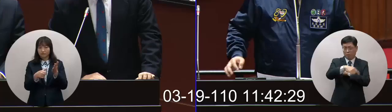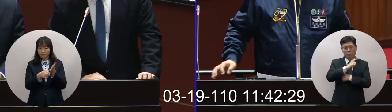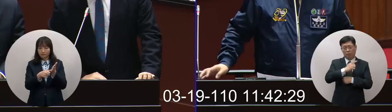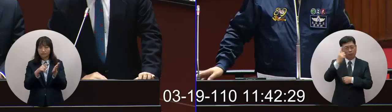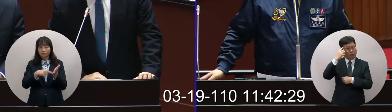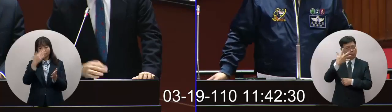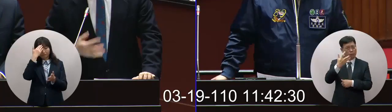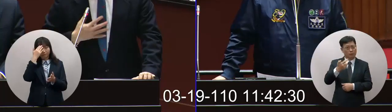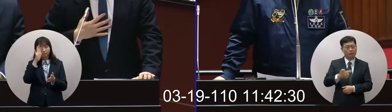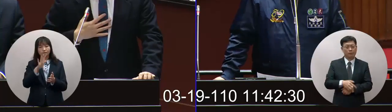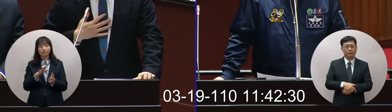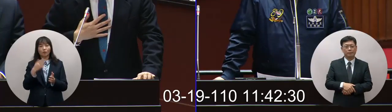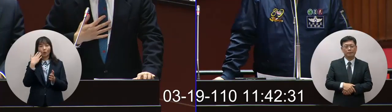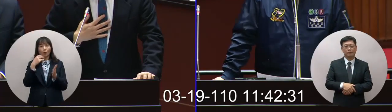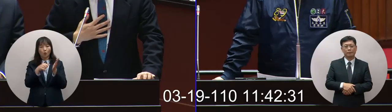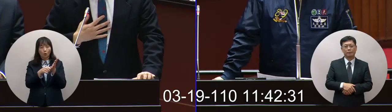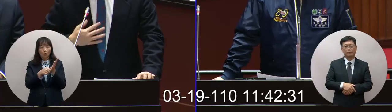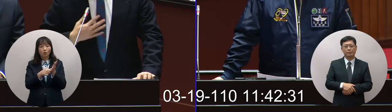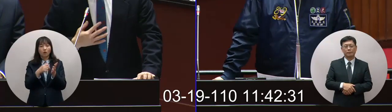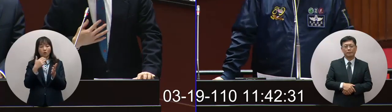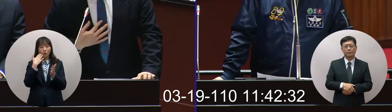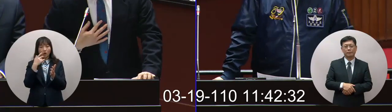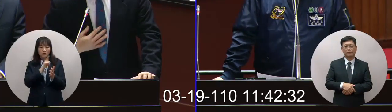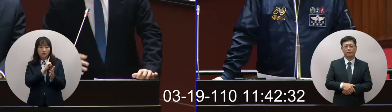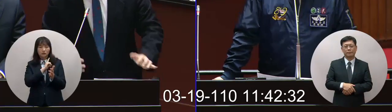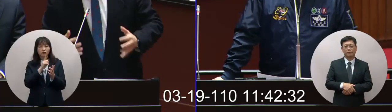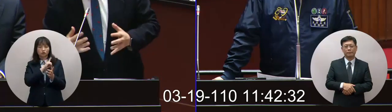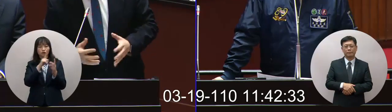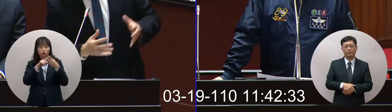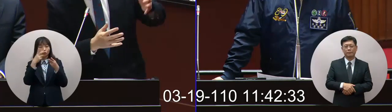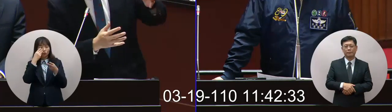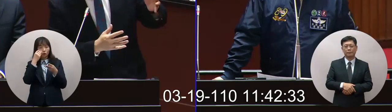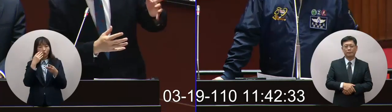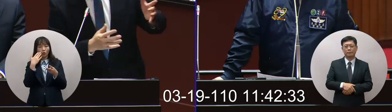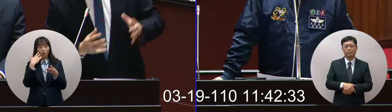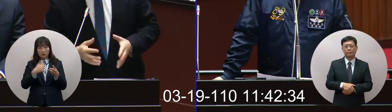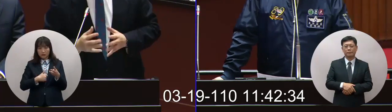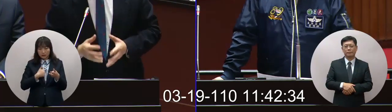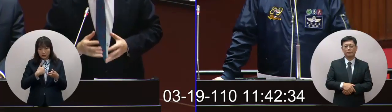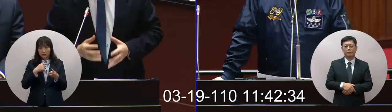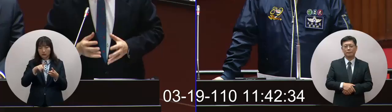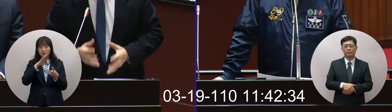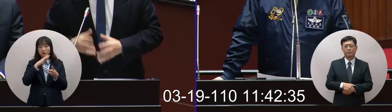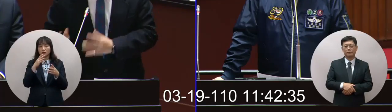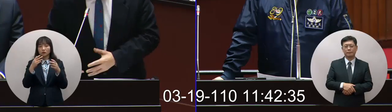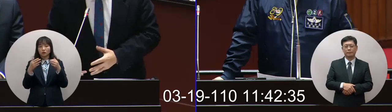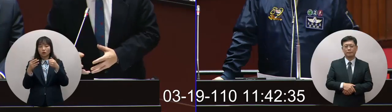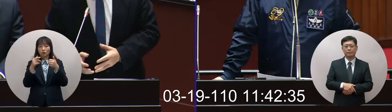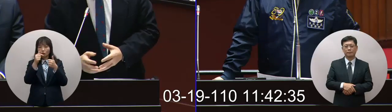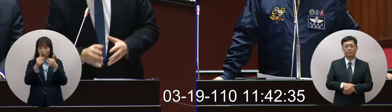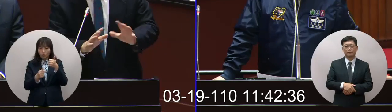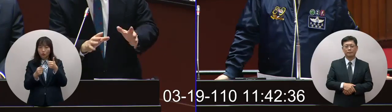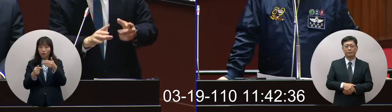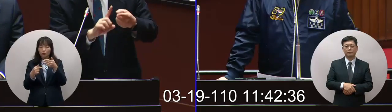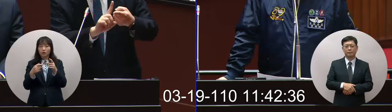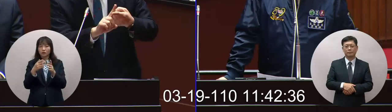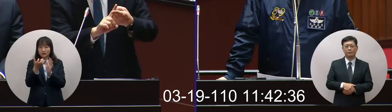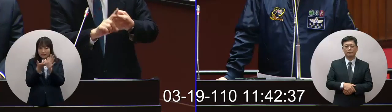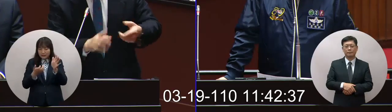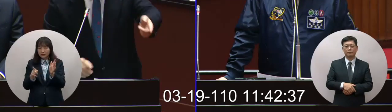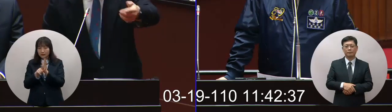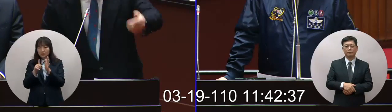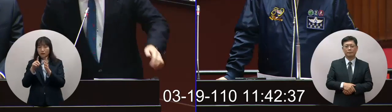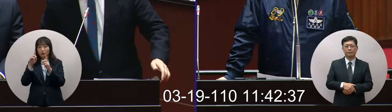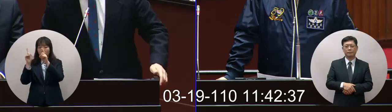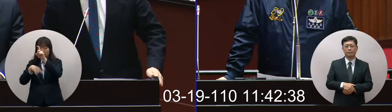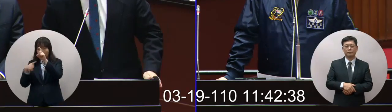名是很麻烦的，因为姓名有时候系于主观呐、啊。事实上，在这个我们所谓的鲑鱼之乱之前哦，的确是有